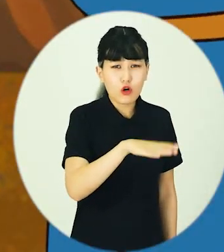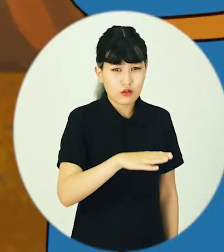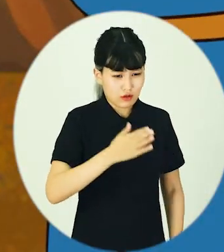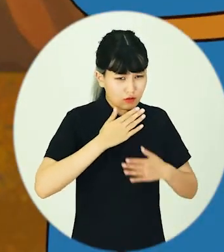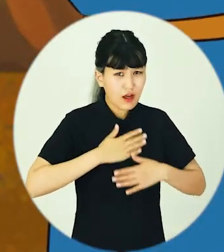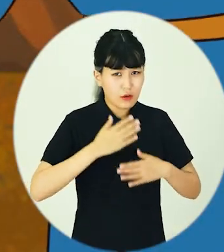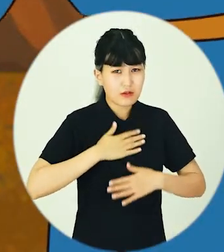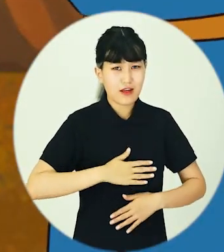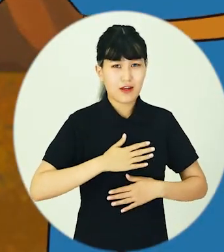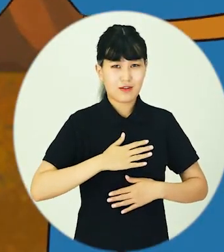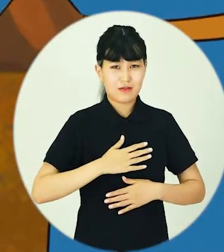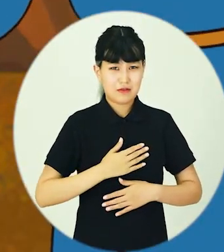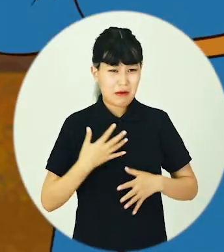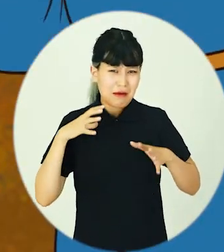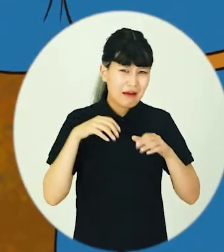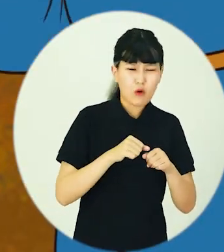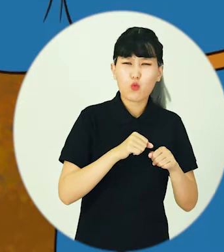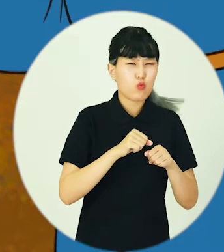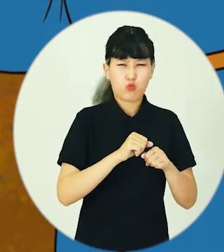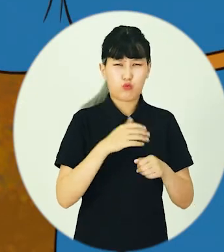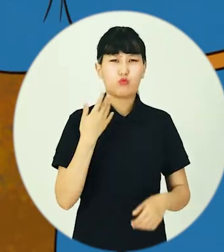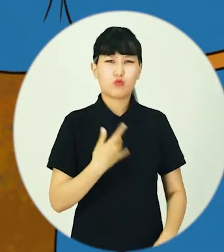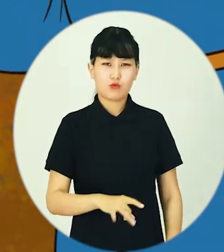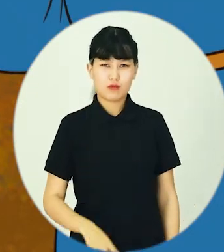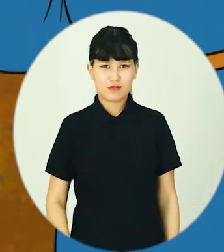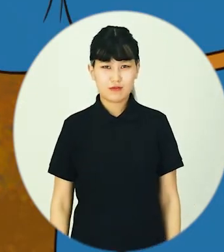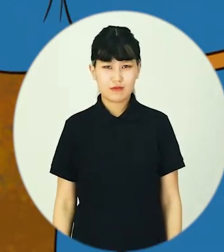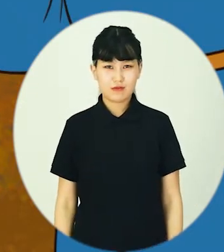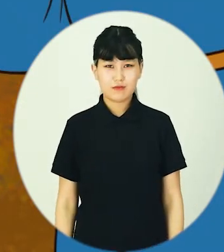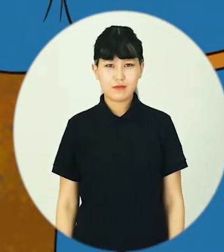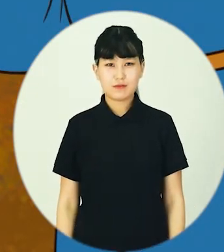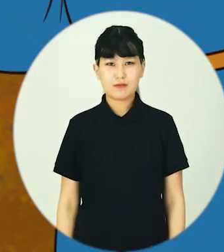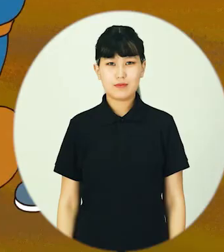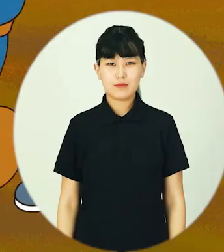Хой, хой, хой. Тан, тан. Би ч маг яахчгүй.